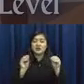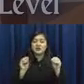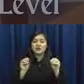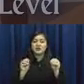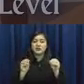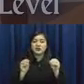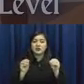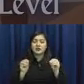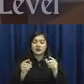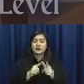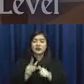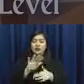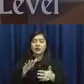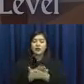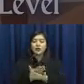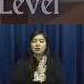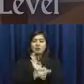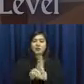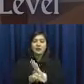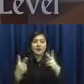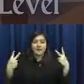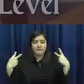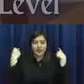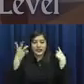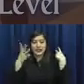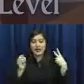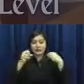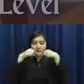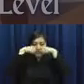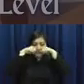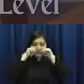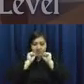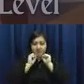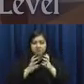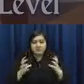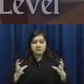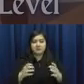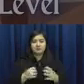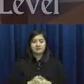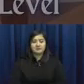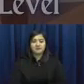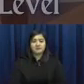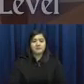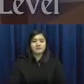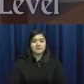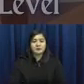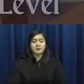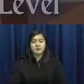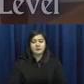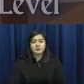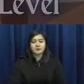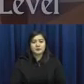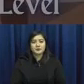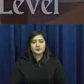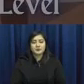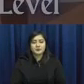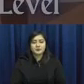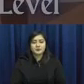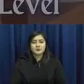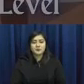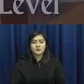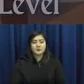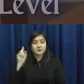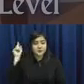will be sorrowful. Amen. Ganyan lang eksaktong mangyayari. Kaya nga tinan nyo po, mga kapatid, tinan nyo, akalain nyo po,